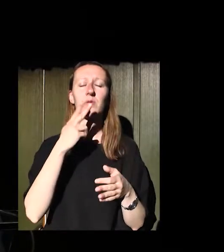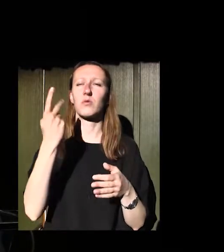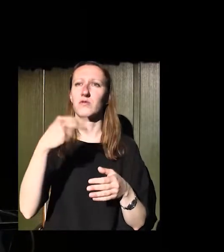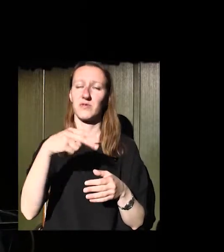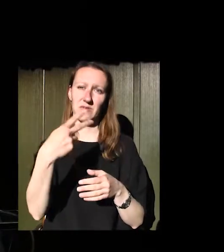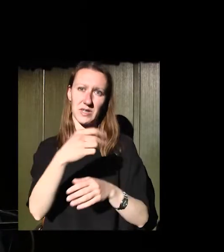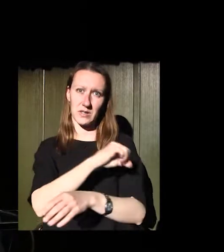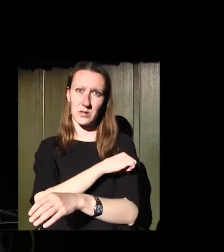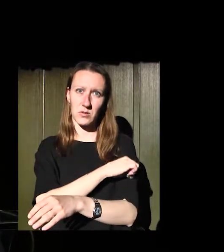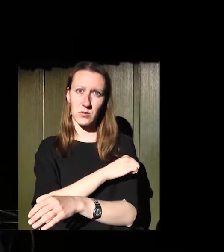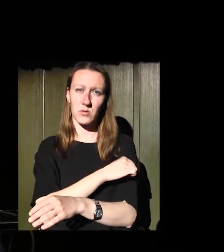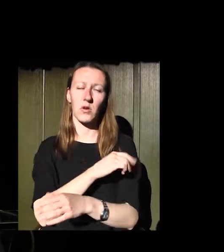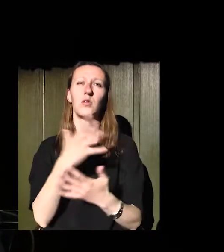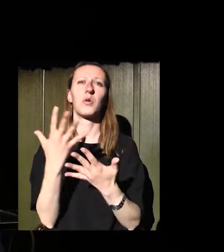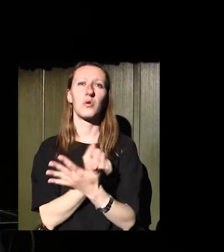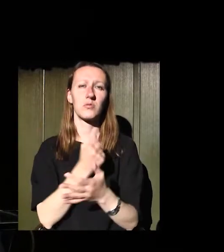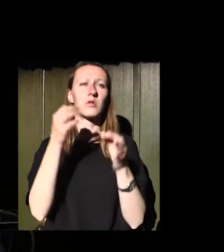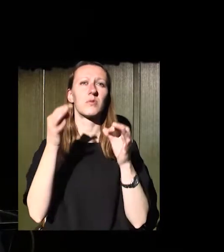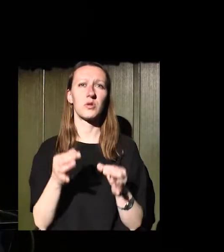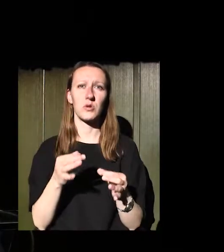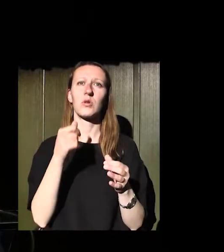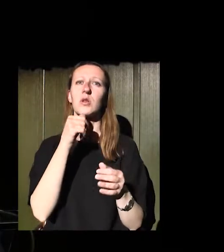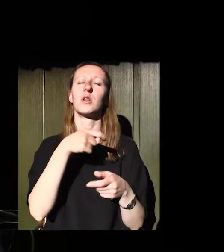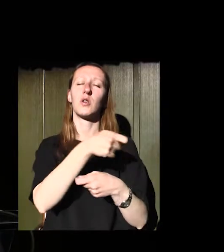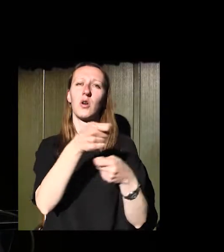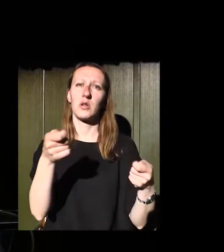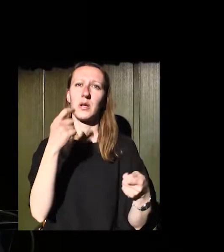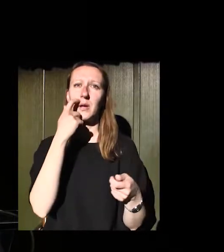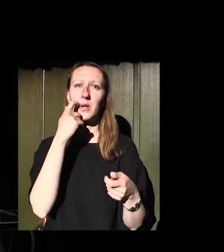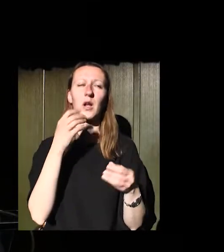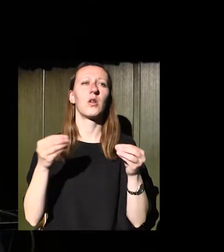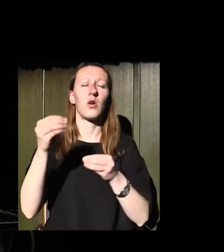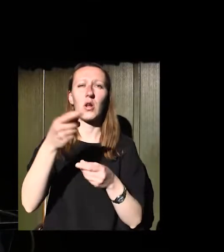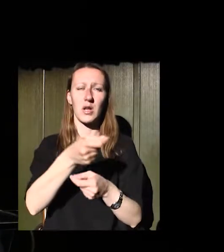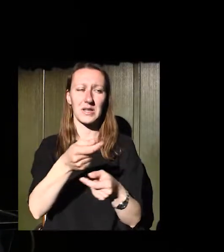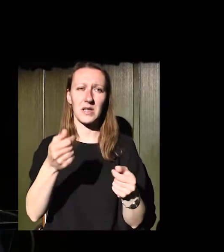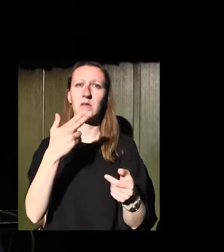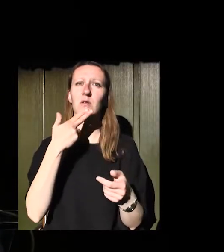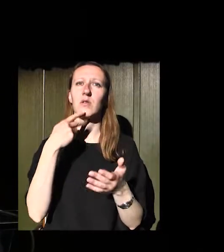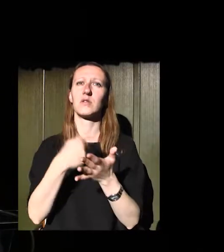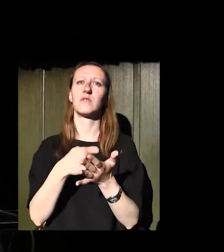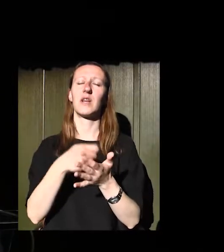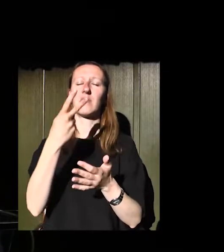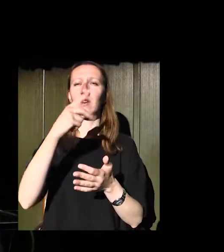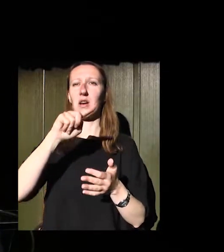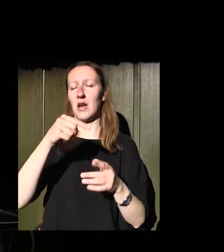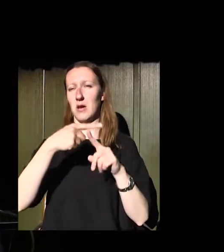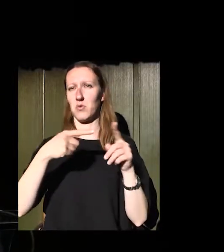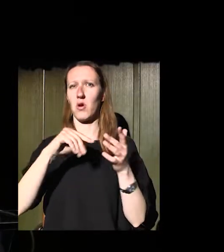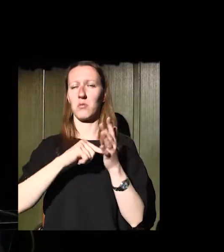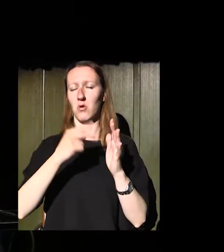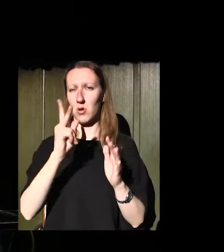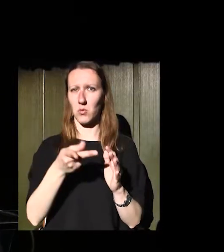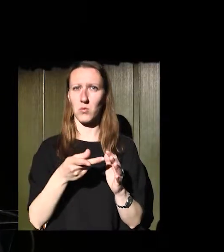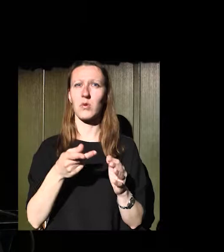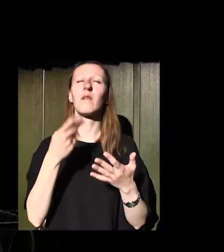poduzetnicima u 2020. godini uspjeli smo osigurati i dodijeliti dodatna sredstva koja su iznosila 2,5